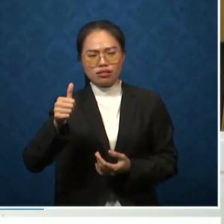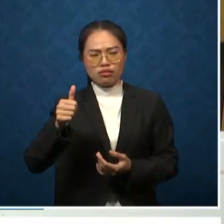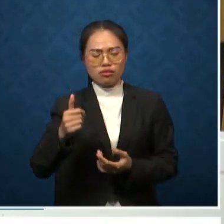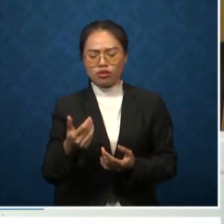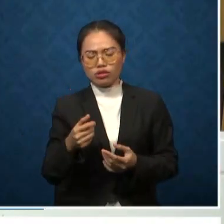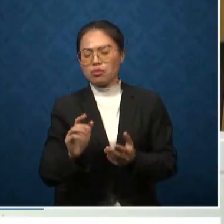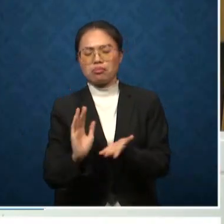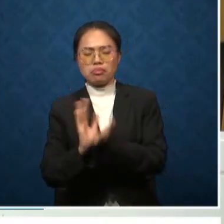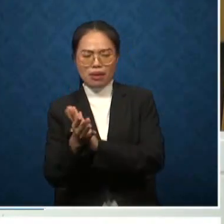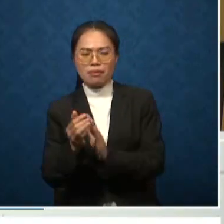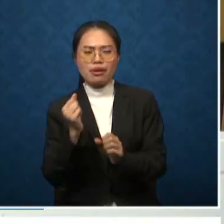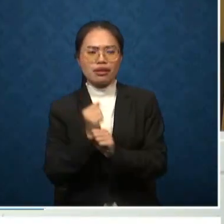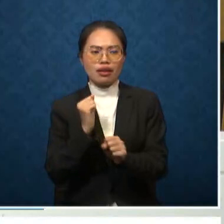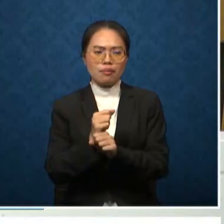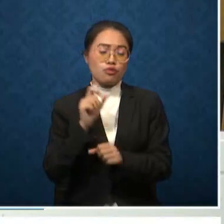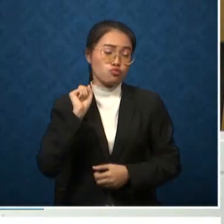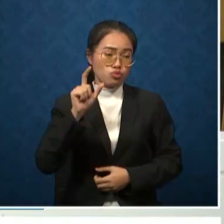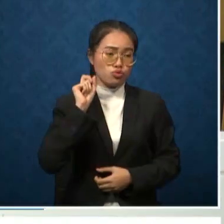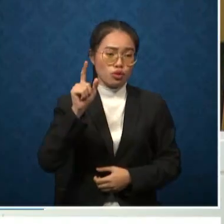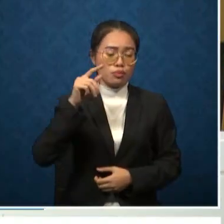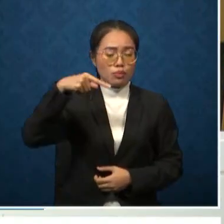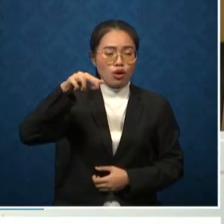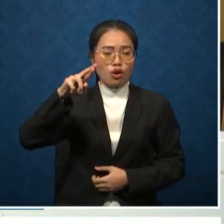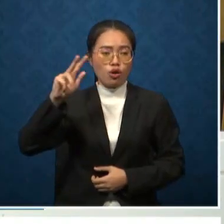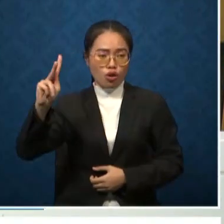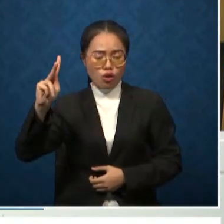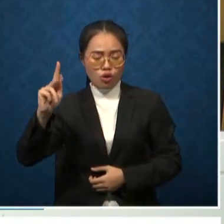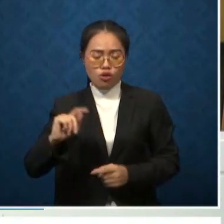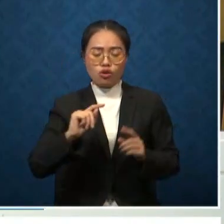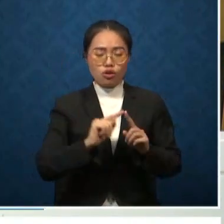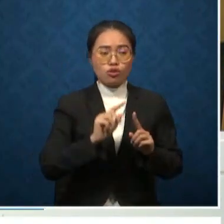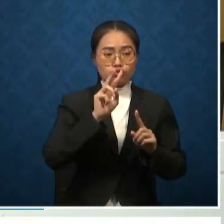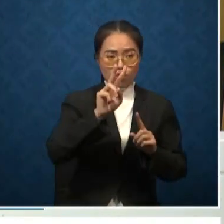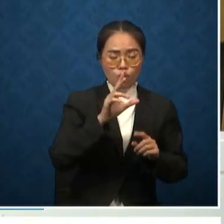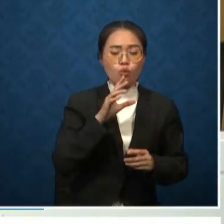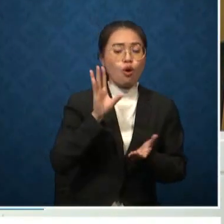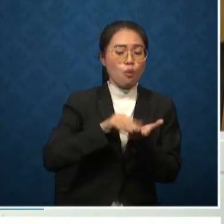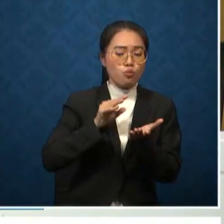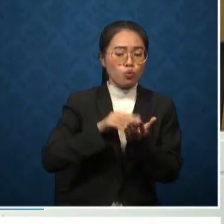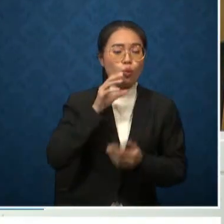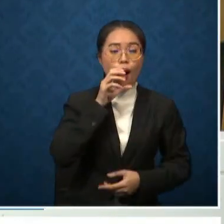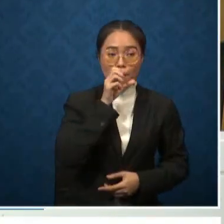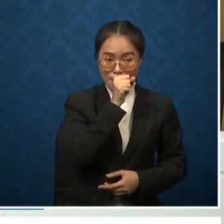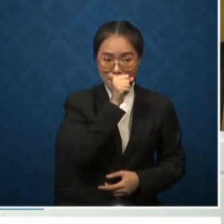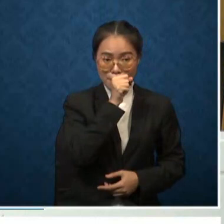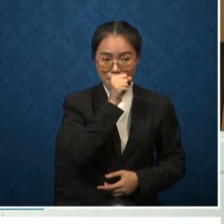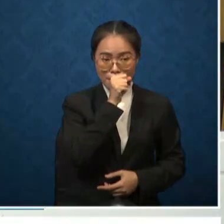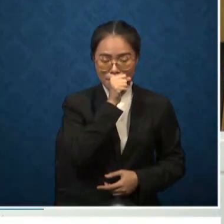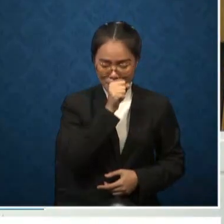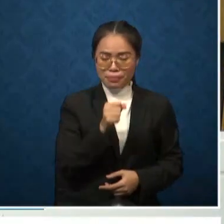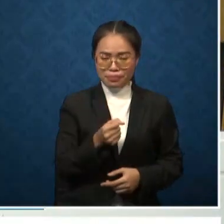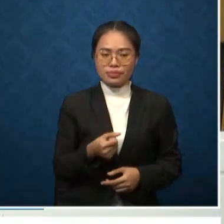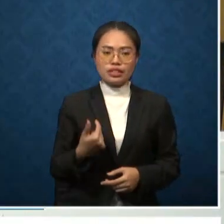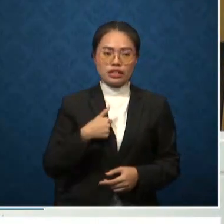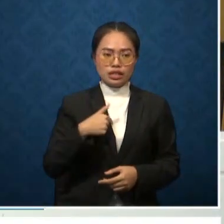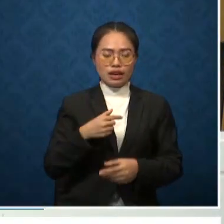ครับแล้วก็เรื่องของประเด็นที่2คือเรื่องของความลับของข้อมูลนั้นก็ชัดเจนครับตอนที่ชี้แจงส